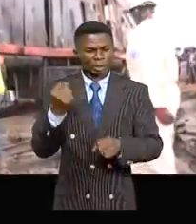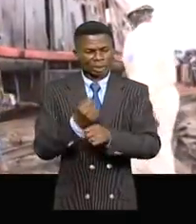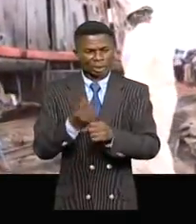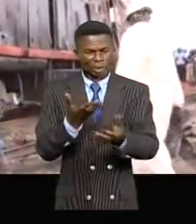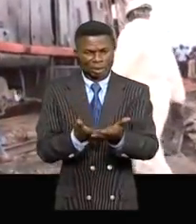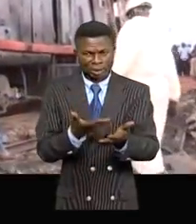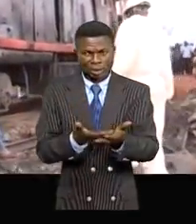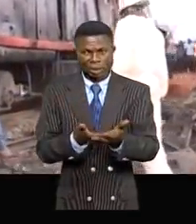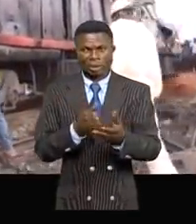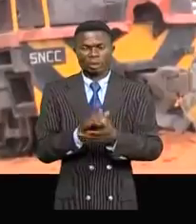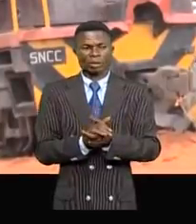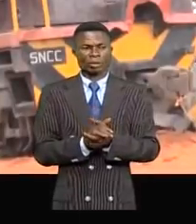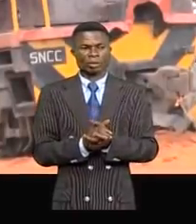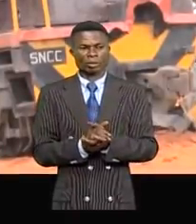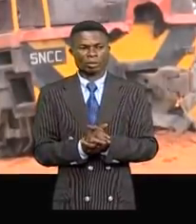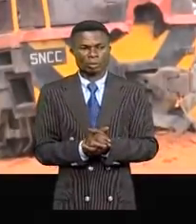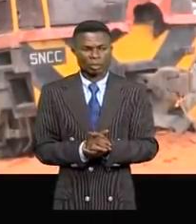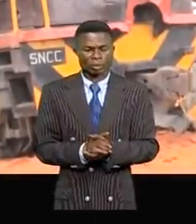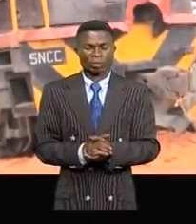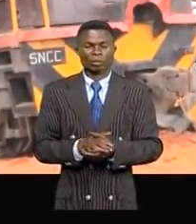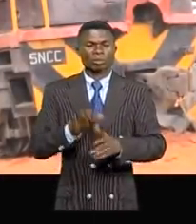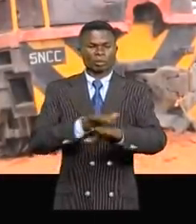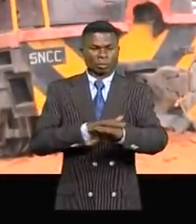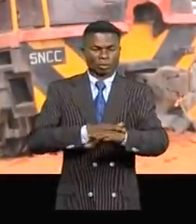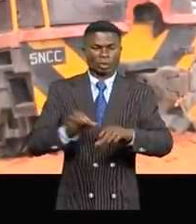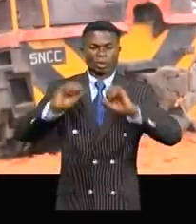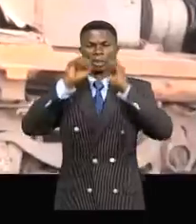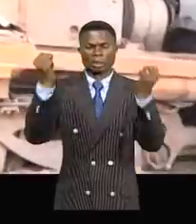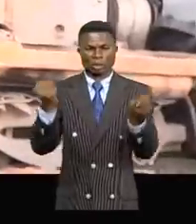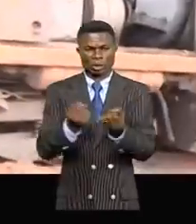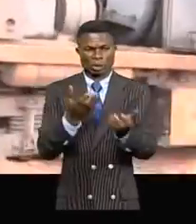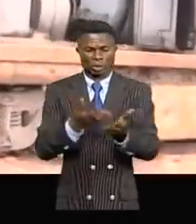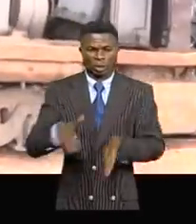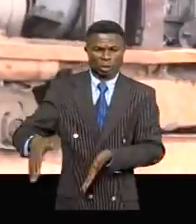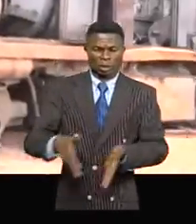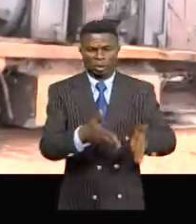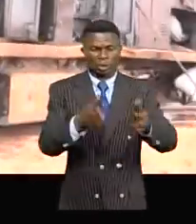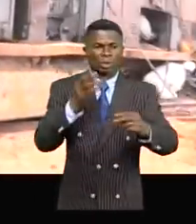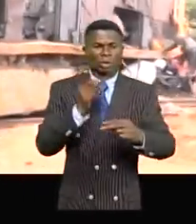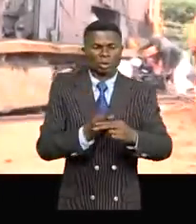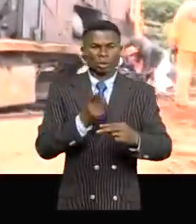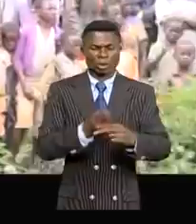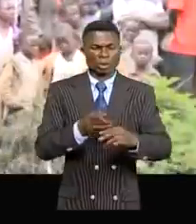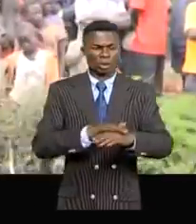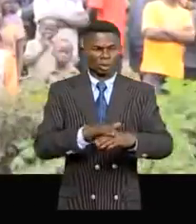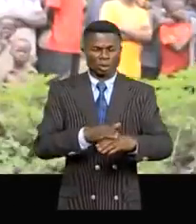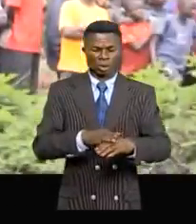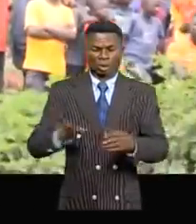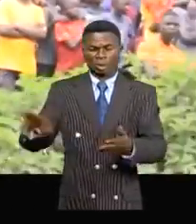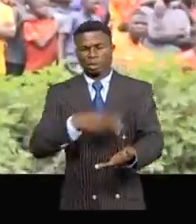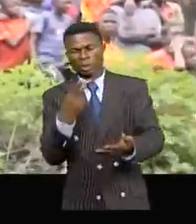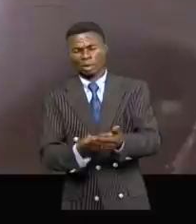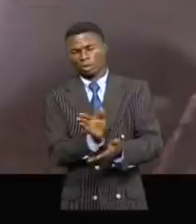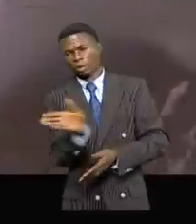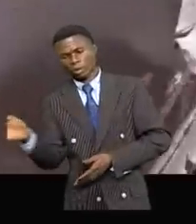Du haut de ses 96 tonnes, la locomotive de la Société nationale de chemin de fer SNCC a connu un déraillement à Tenke dans